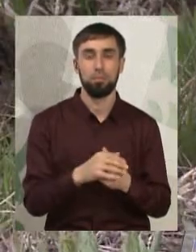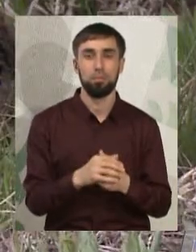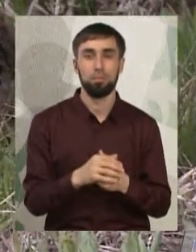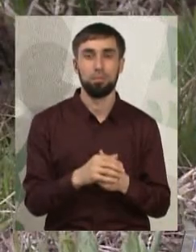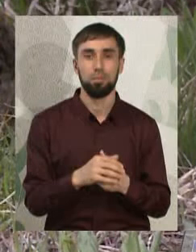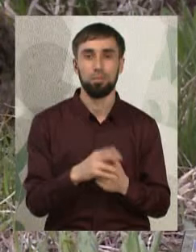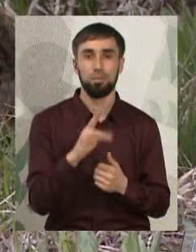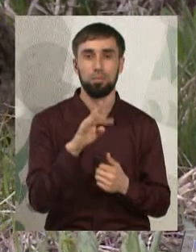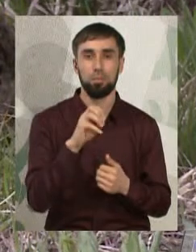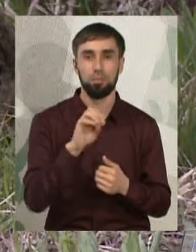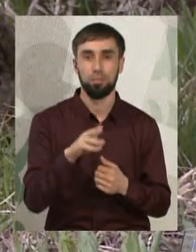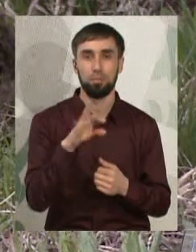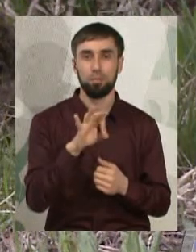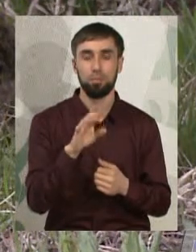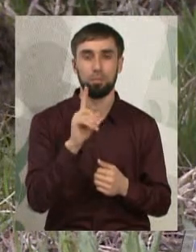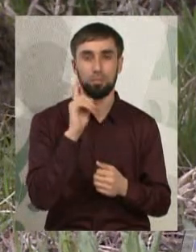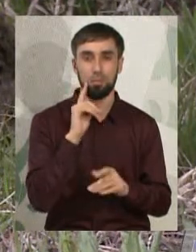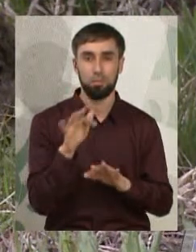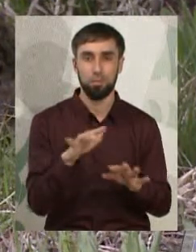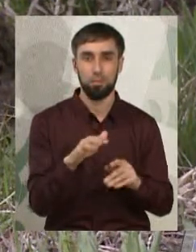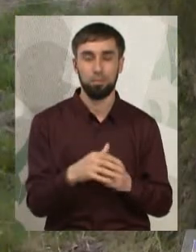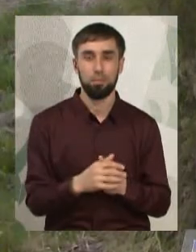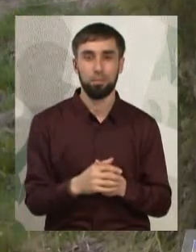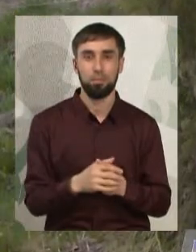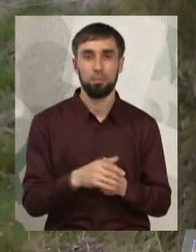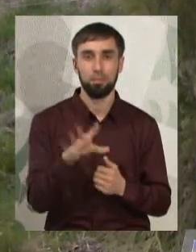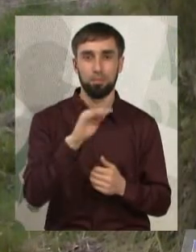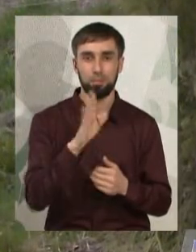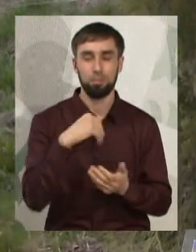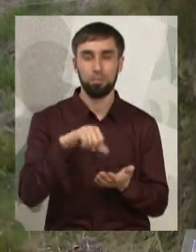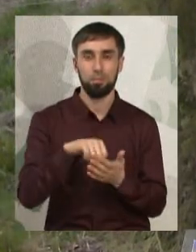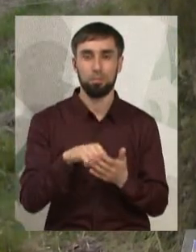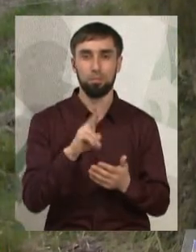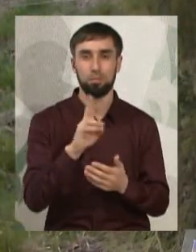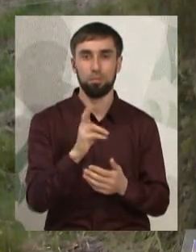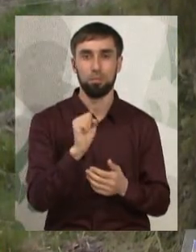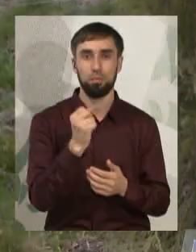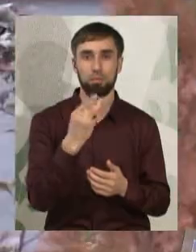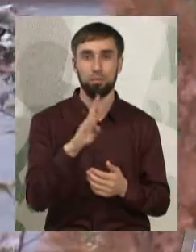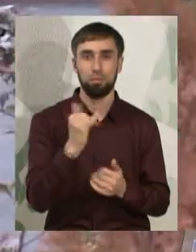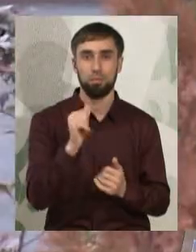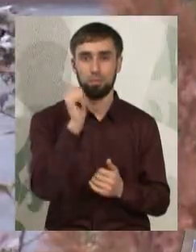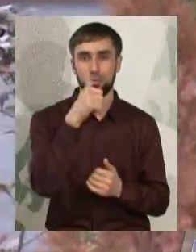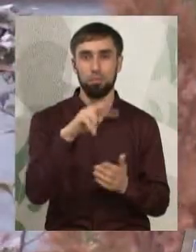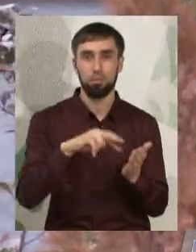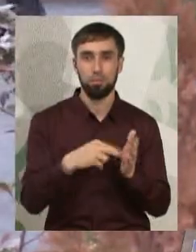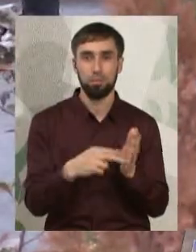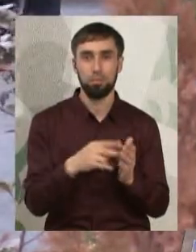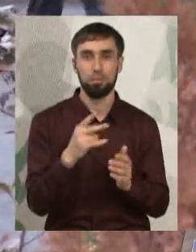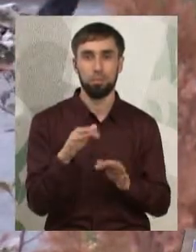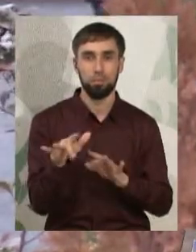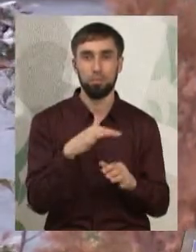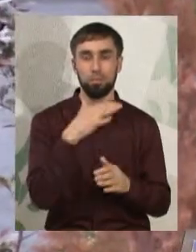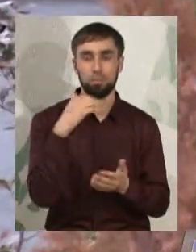представители комитета по делам молодежи. К слову, они намерены и дальше принимать участие в акции. К тому же на этот год у них запланировано немало